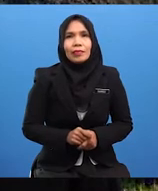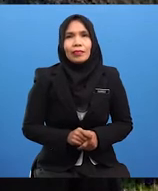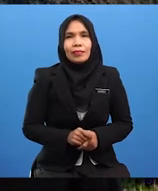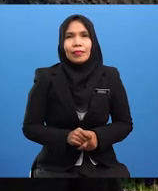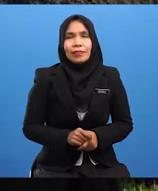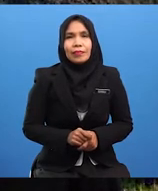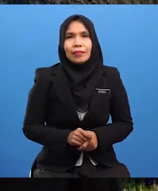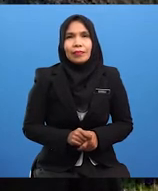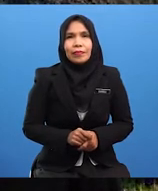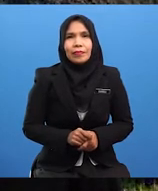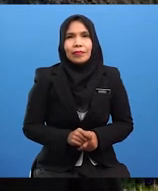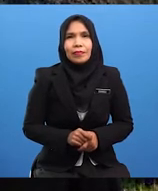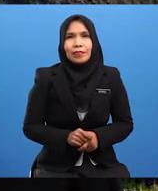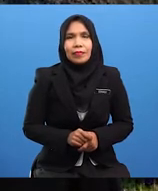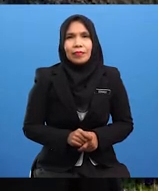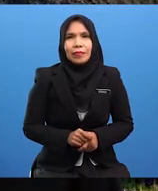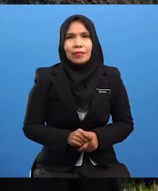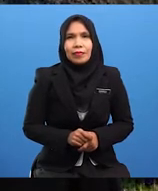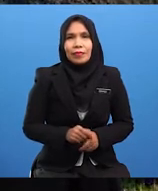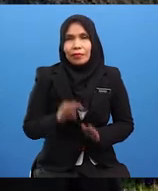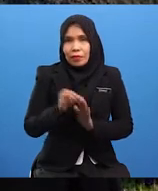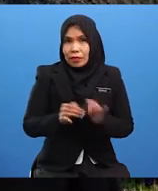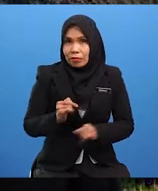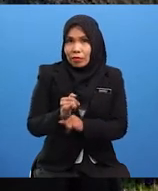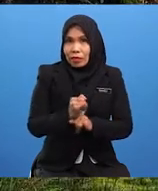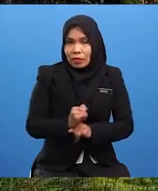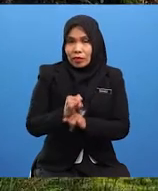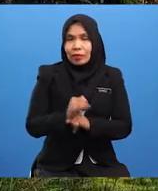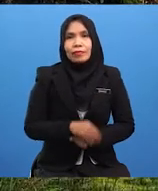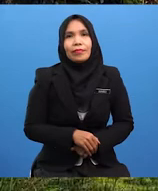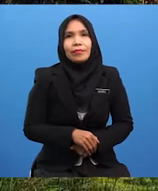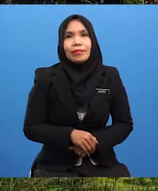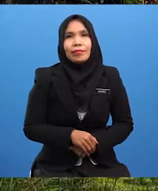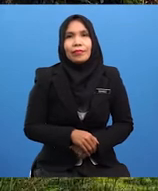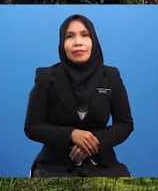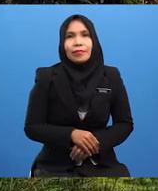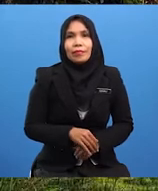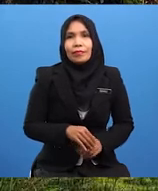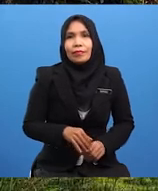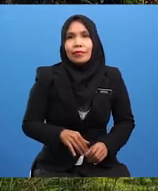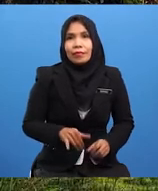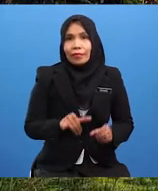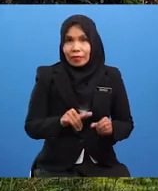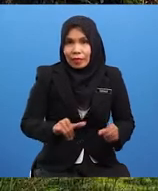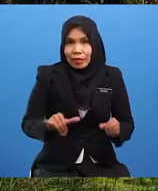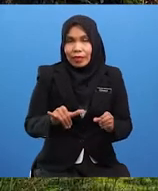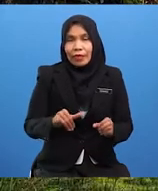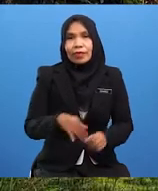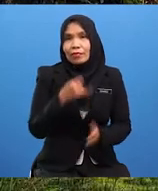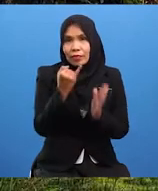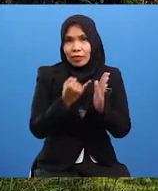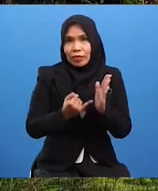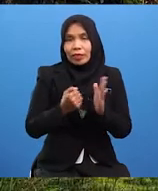tidak lapuk dek zaman, tak lekang dek hujan. Murid-murid yang ada di hadapan cikgu